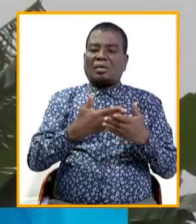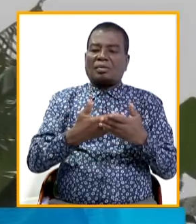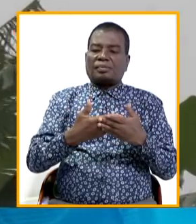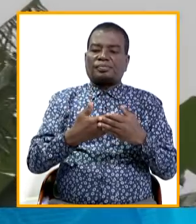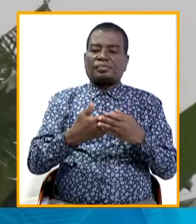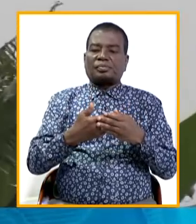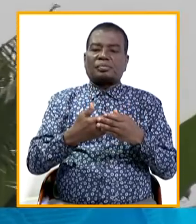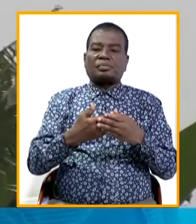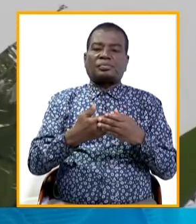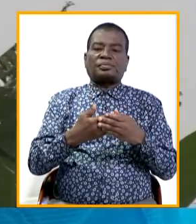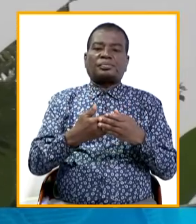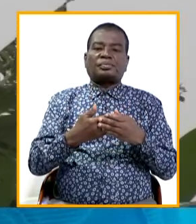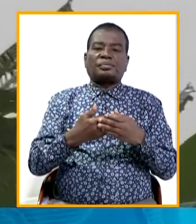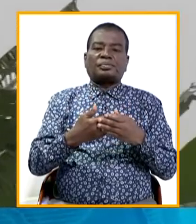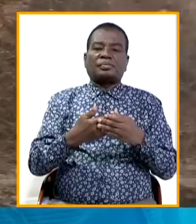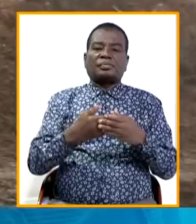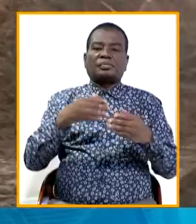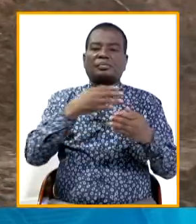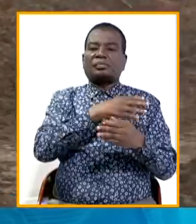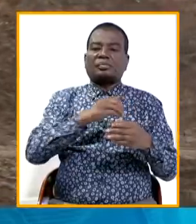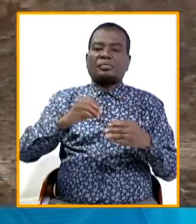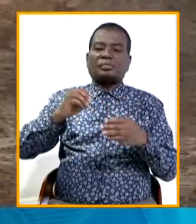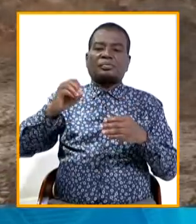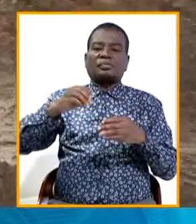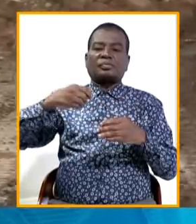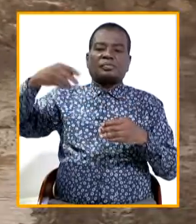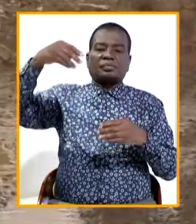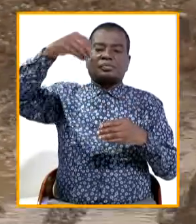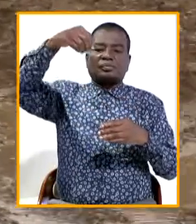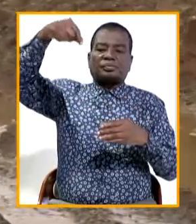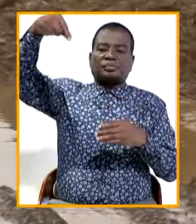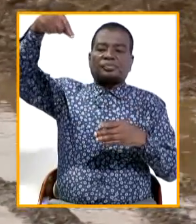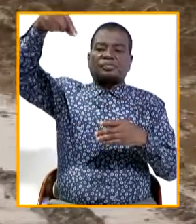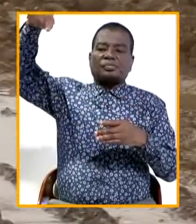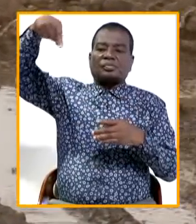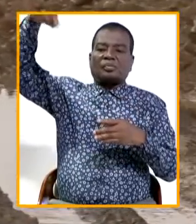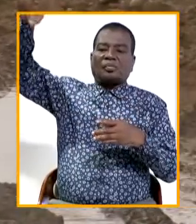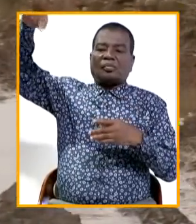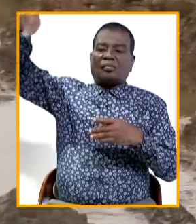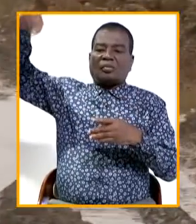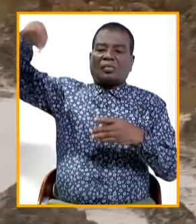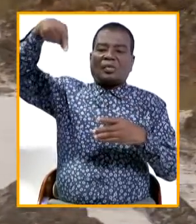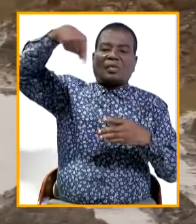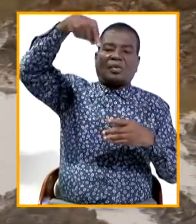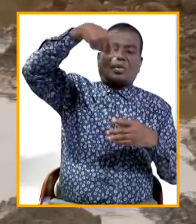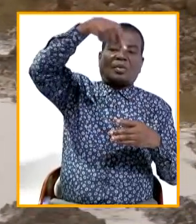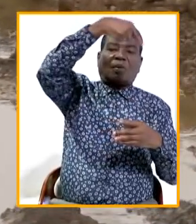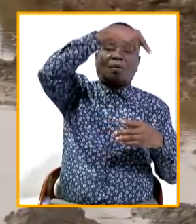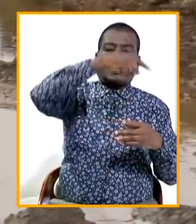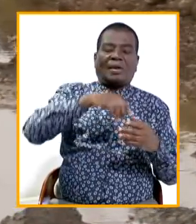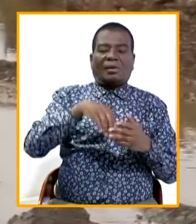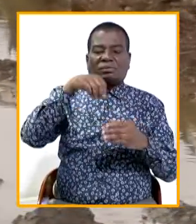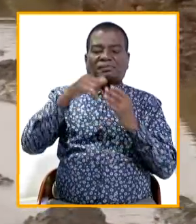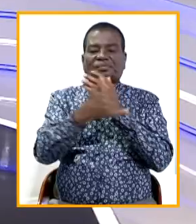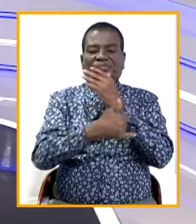moyens traditionnels. L'épandage des larvicides par drone va s'étendre à d'autres communes du